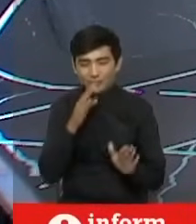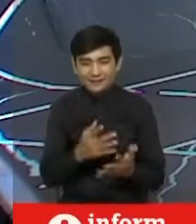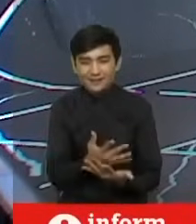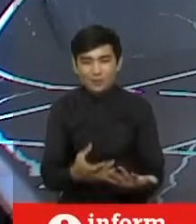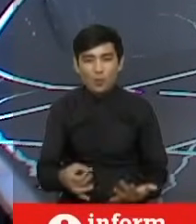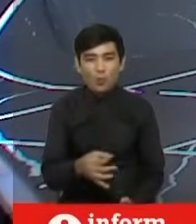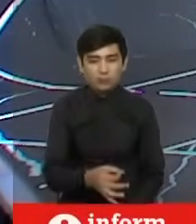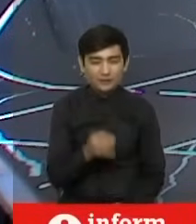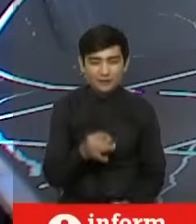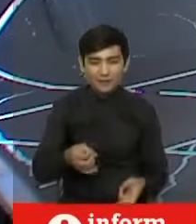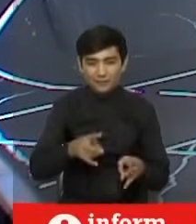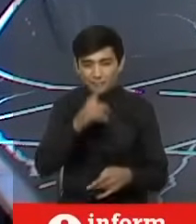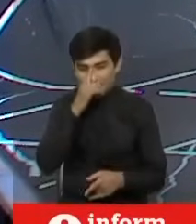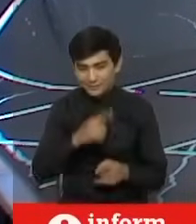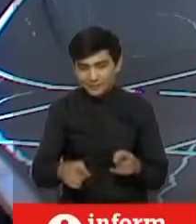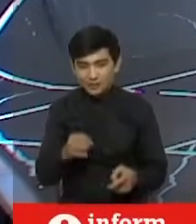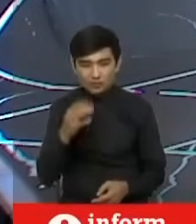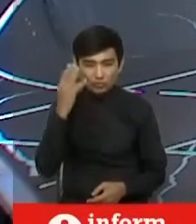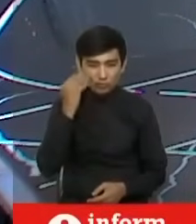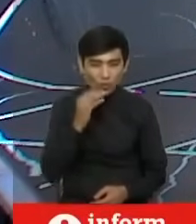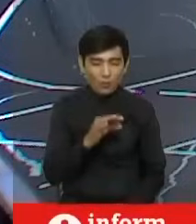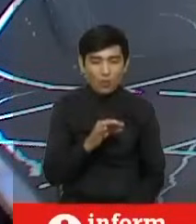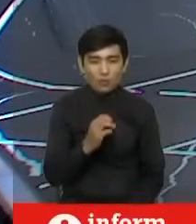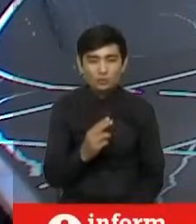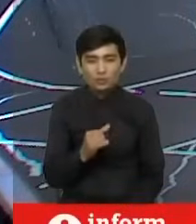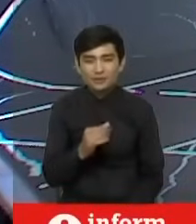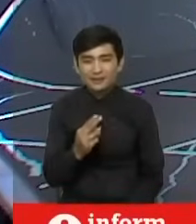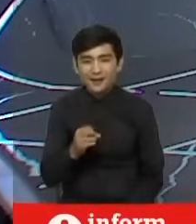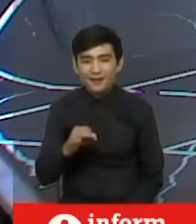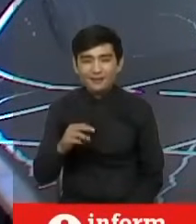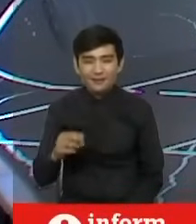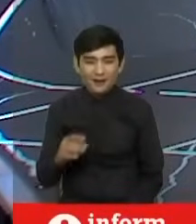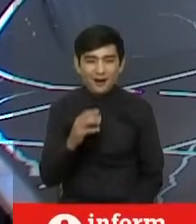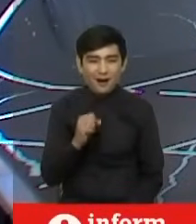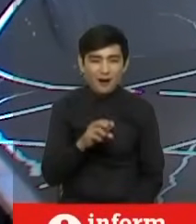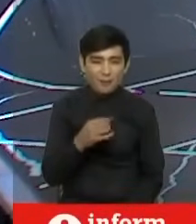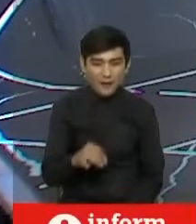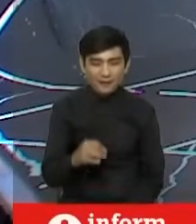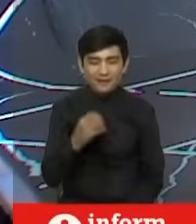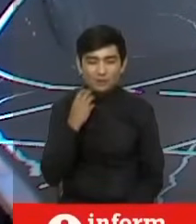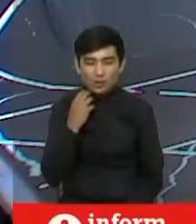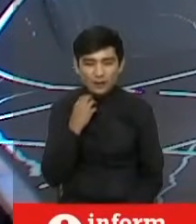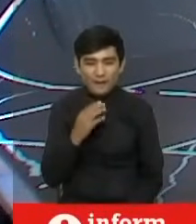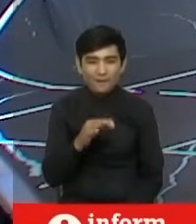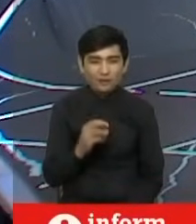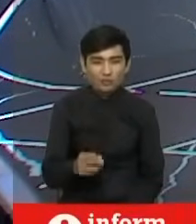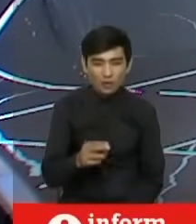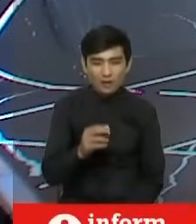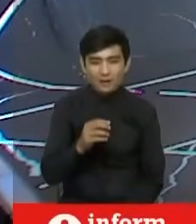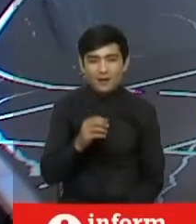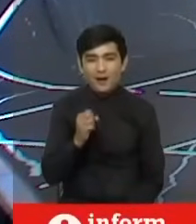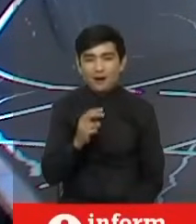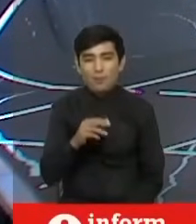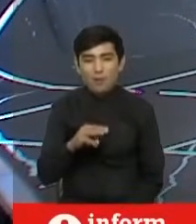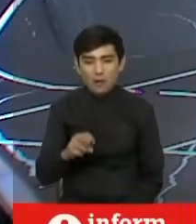областях остается всего месяц. В числе аутсайдеров оказались Абайская, Кызылординская, Карагандинская, Восточно-Казахстанская, Акмолинская